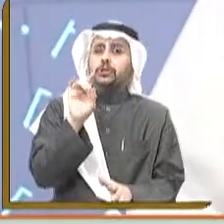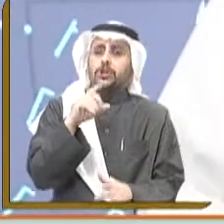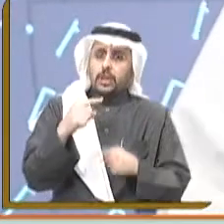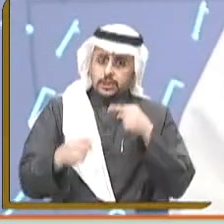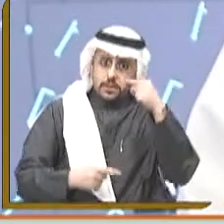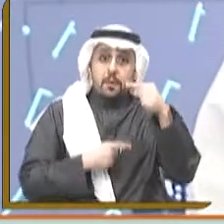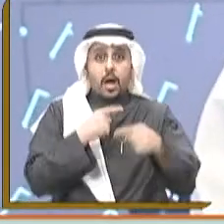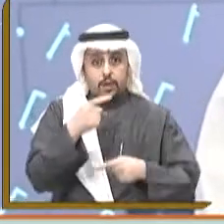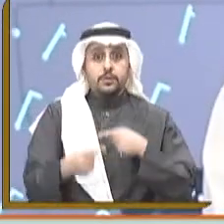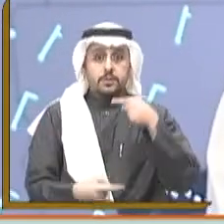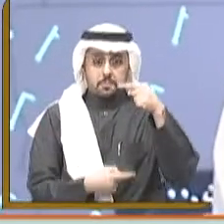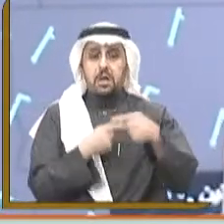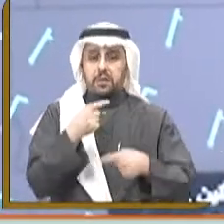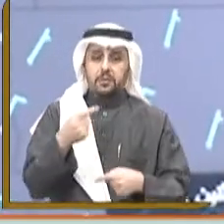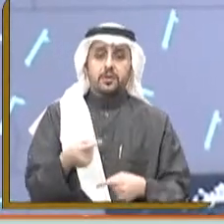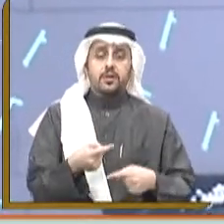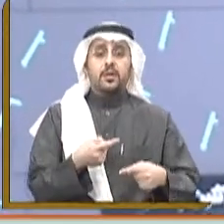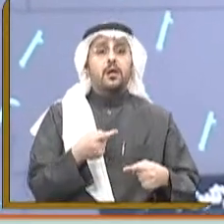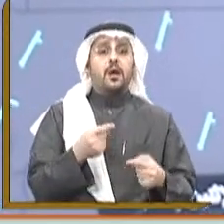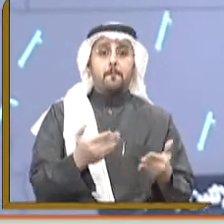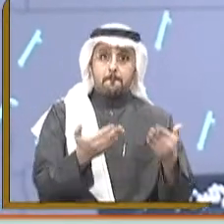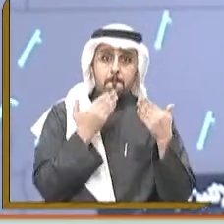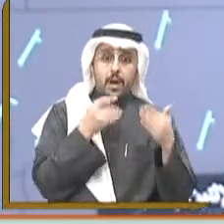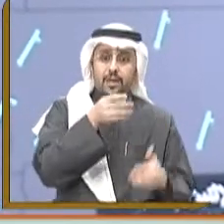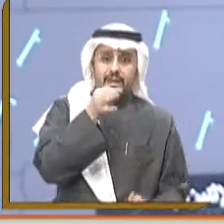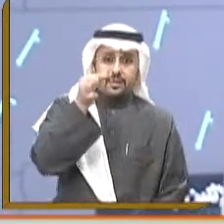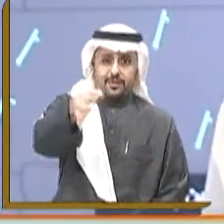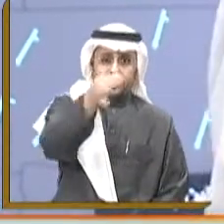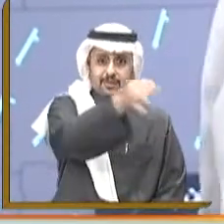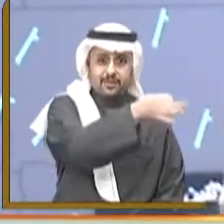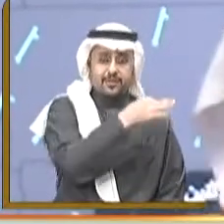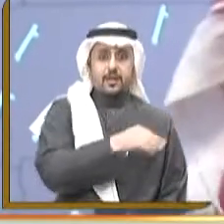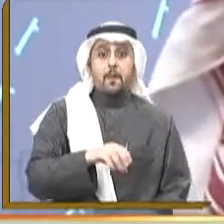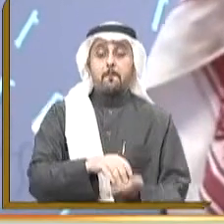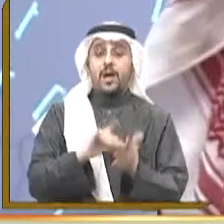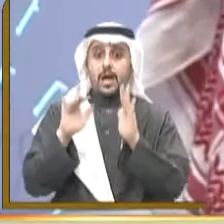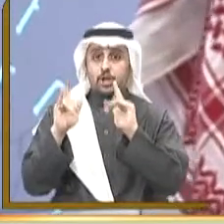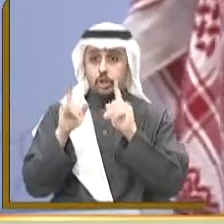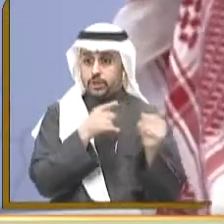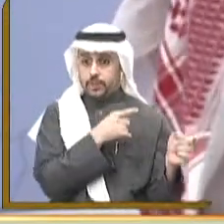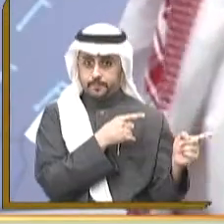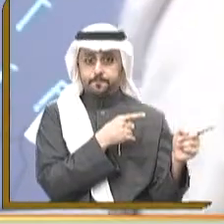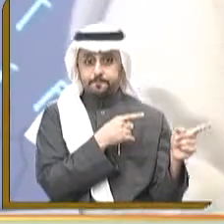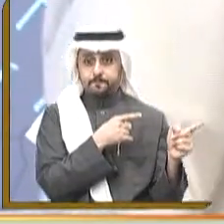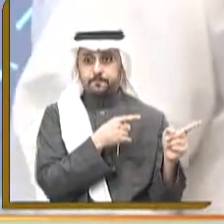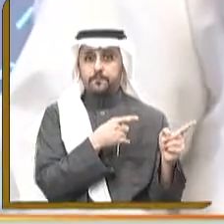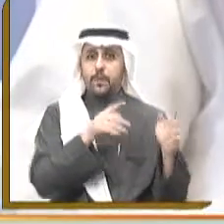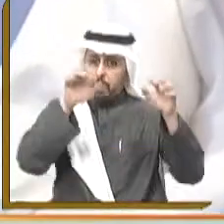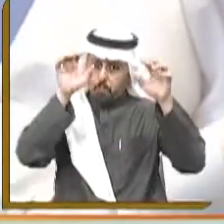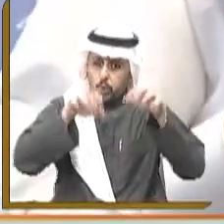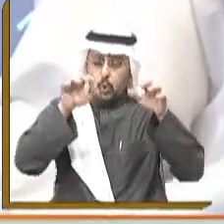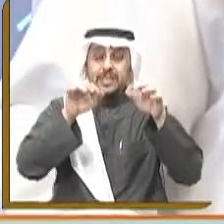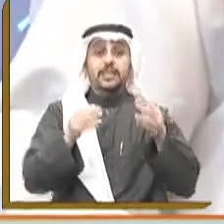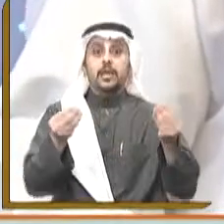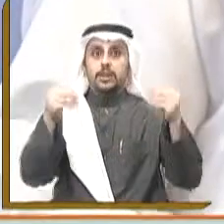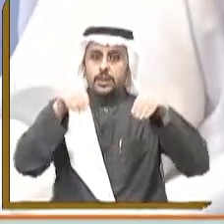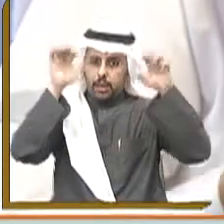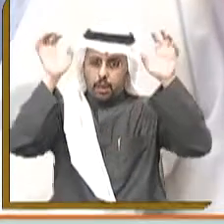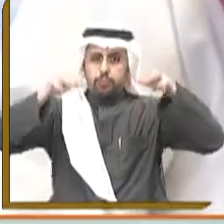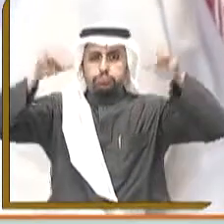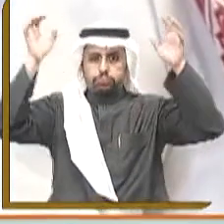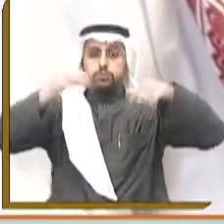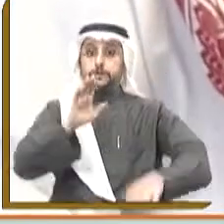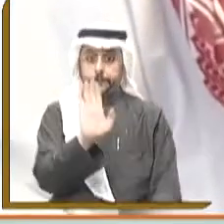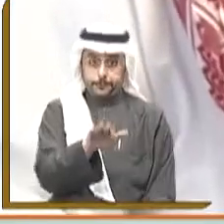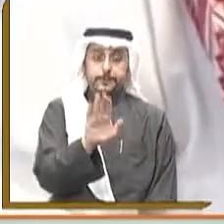حالة عدم الاستقرار على سواحل منطقة مكة المكرمة بما فيها محافظة جدة بهطول متوسط إلى غزير الأمطار، وتكثر